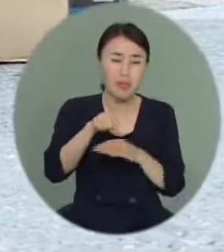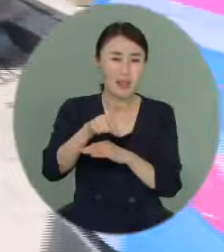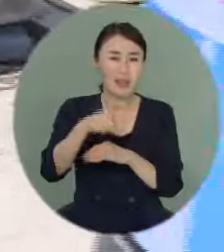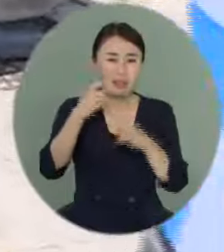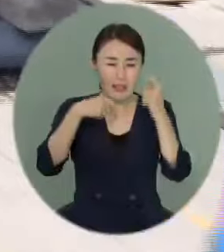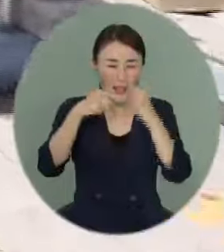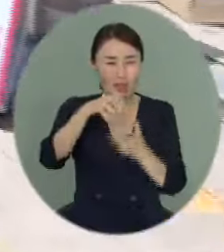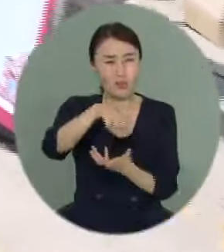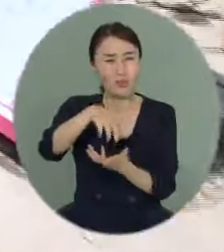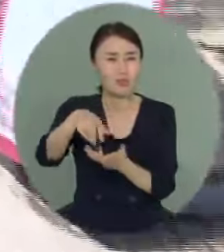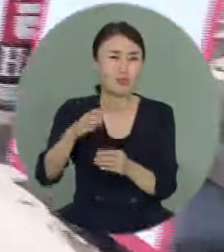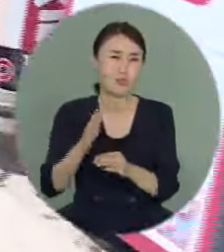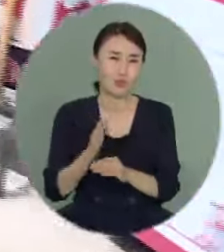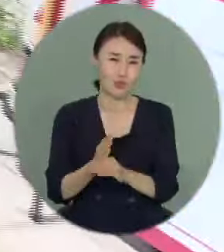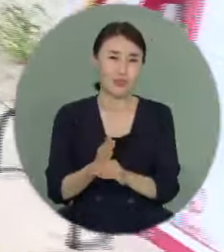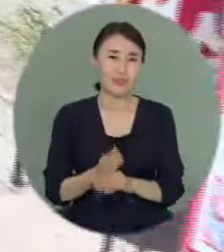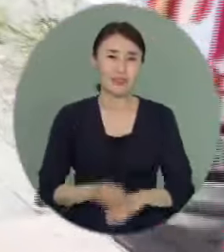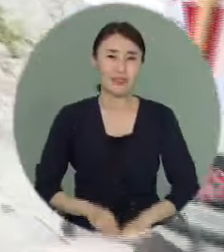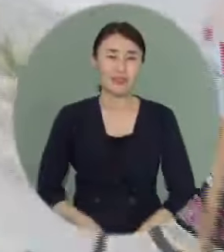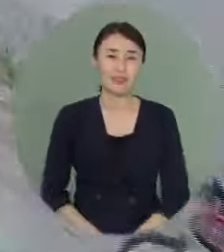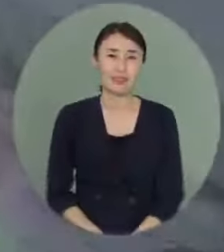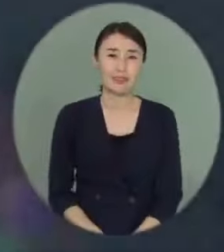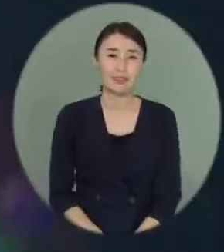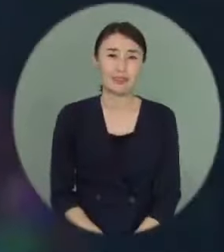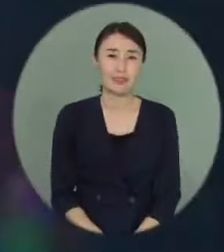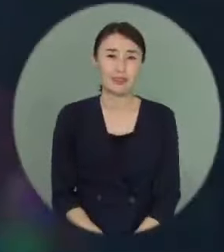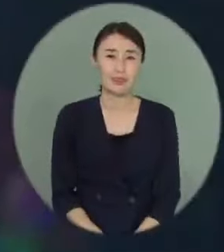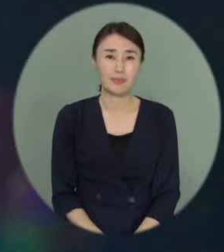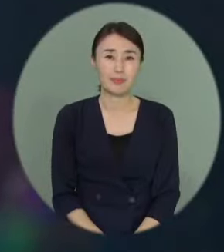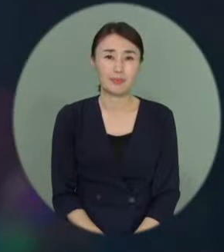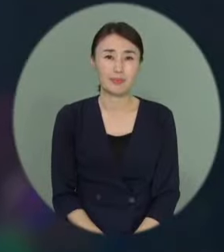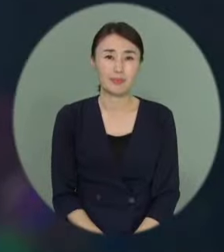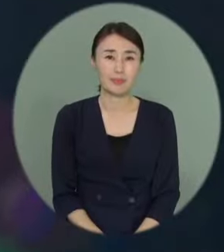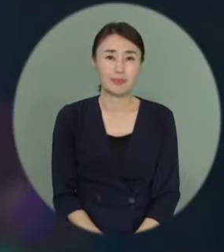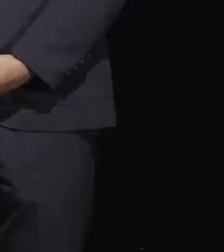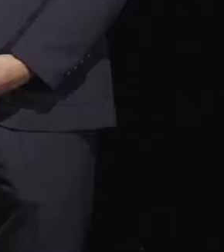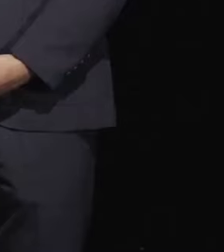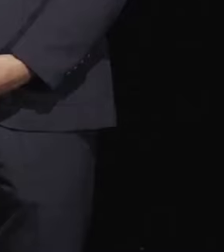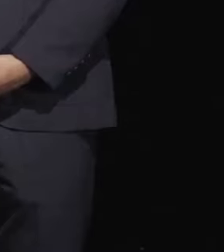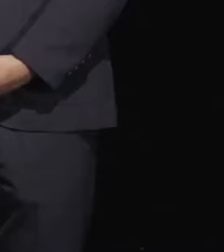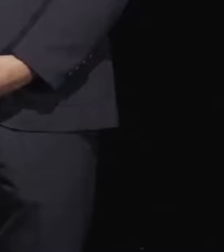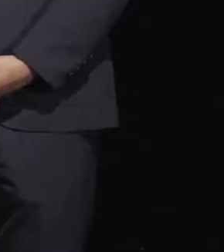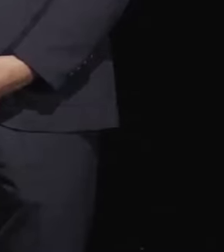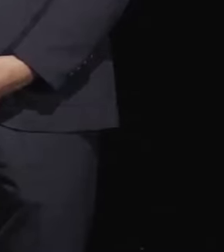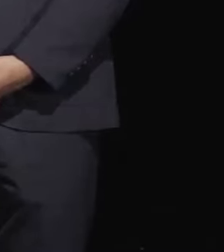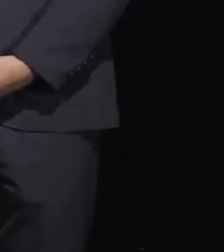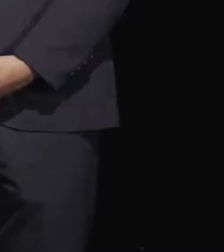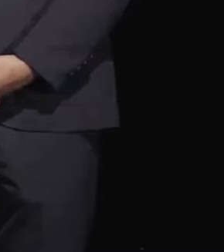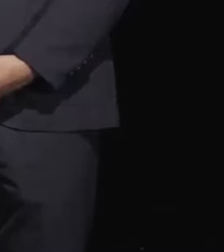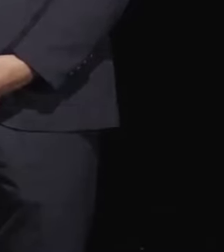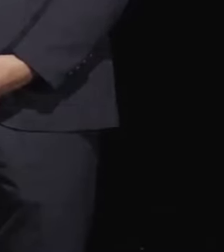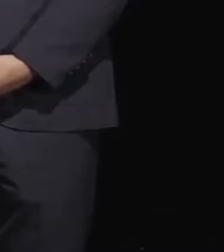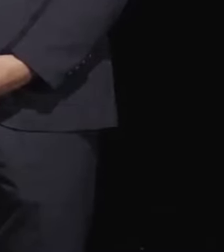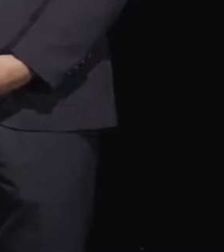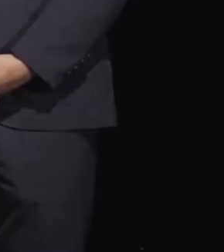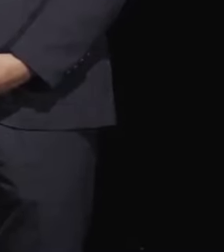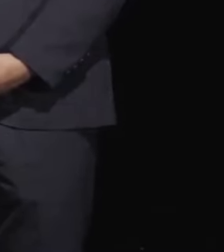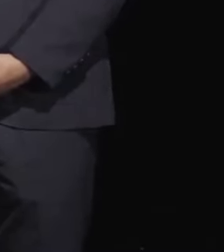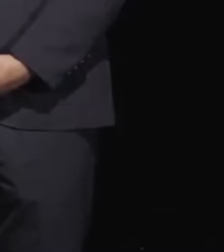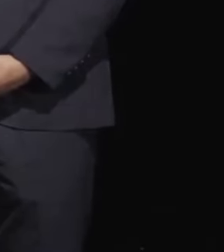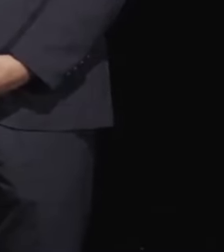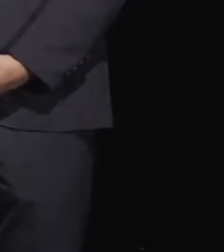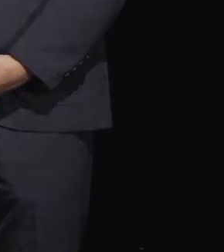폐지를 주으러 다니고 있습니다 MBC 뉴스 천홍 언제 어디서나 내손 아니